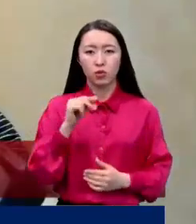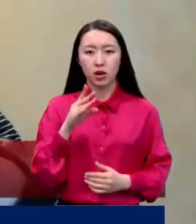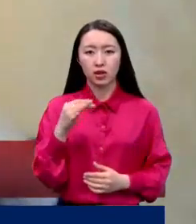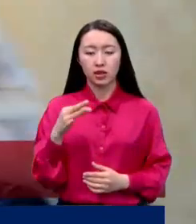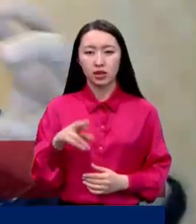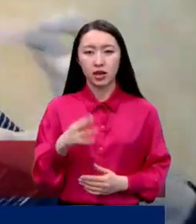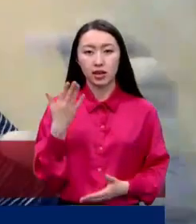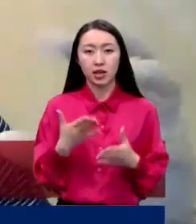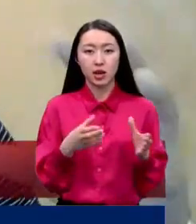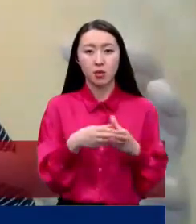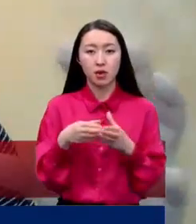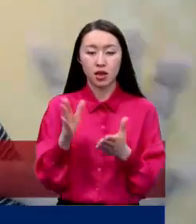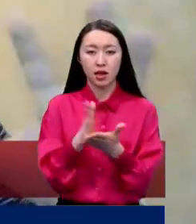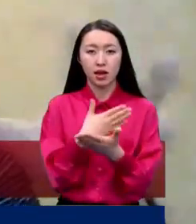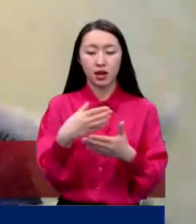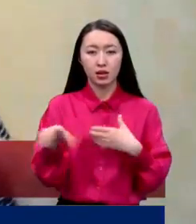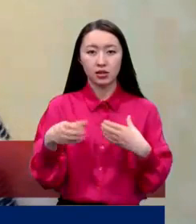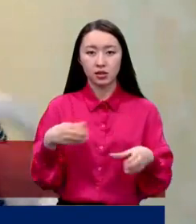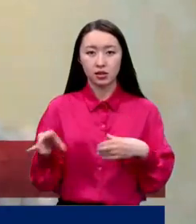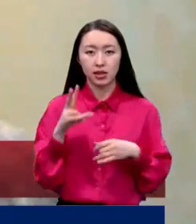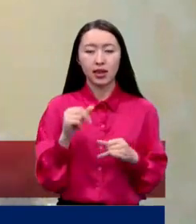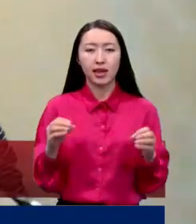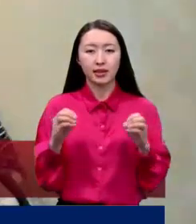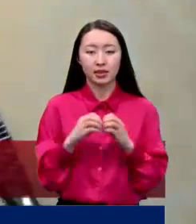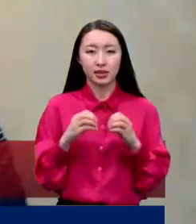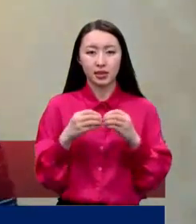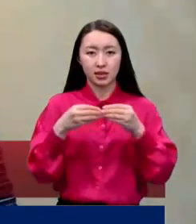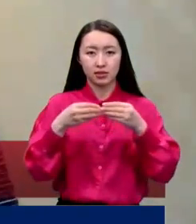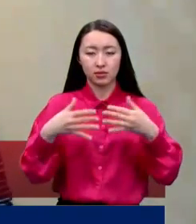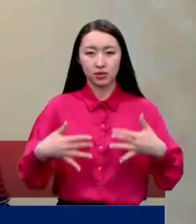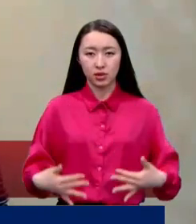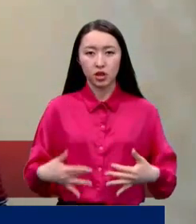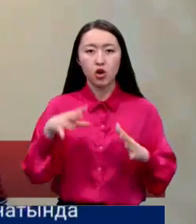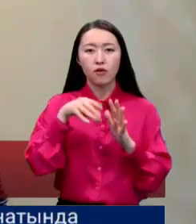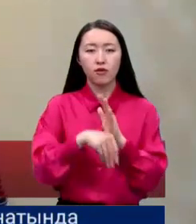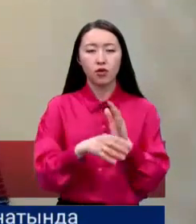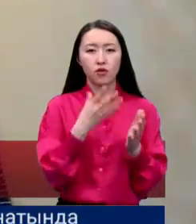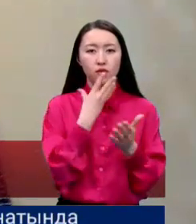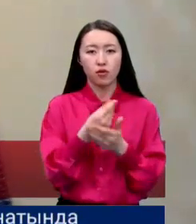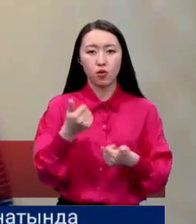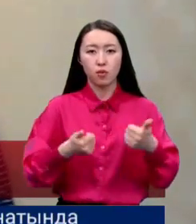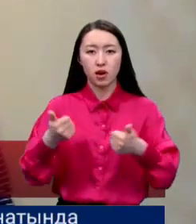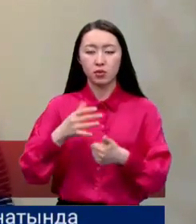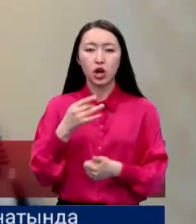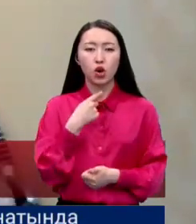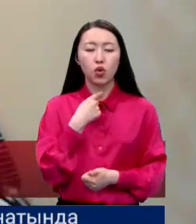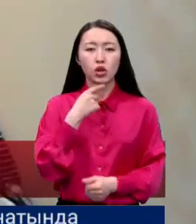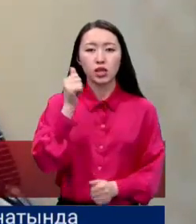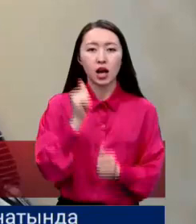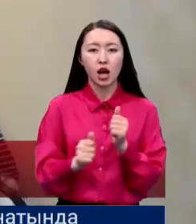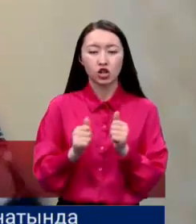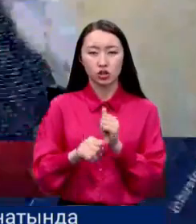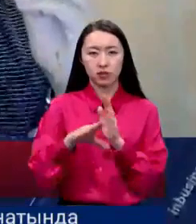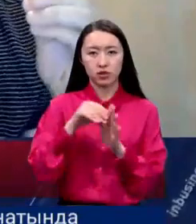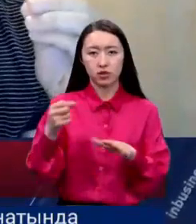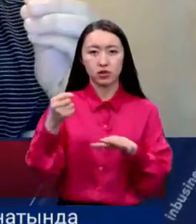же парламент будет разделен на 10 партийных фракций, внутри из которых будет вестись борьба, и голос каждого депутата внутри